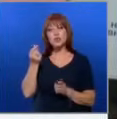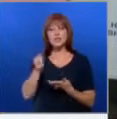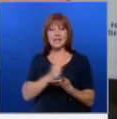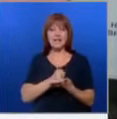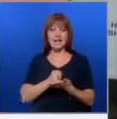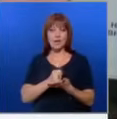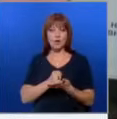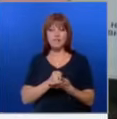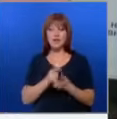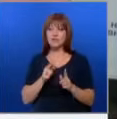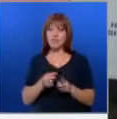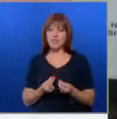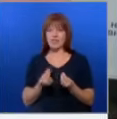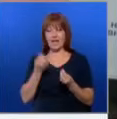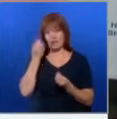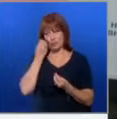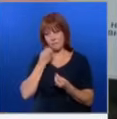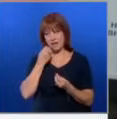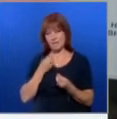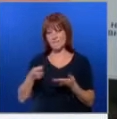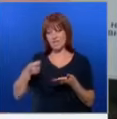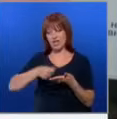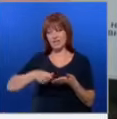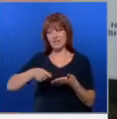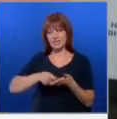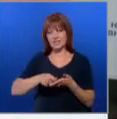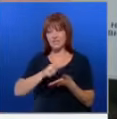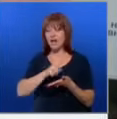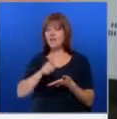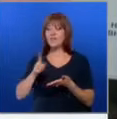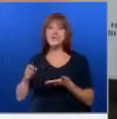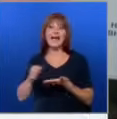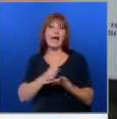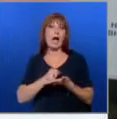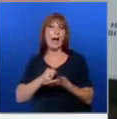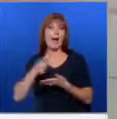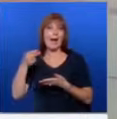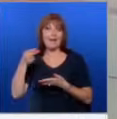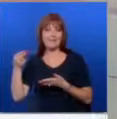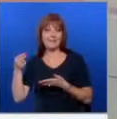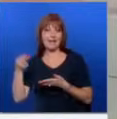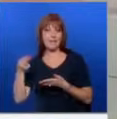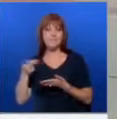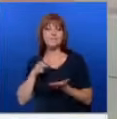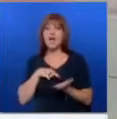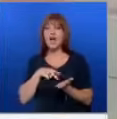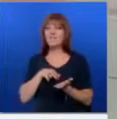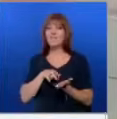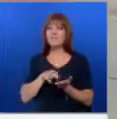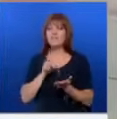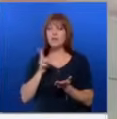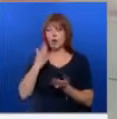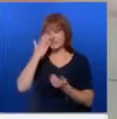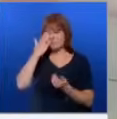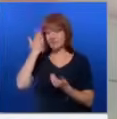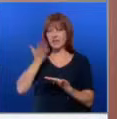вариант отчита най-добре инвестицията, която прави всяка аптека в закупуването на лекарствени продукти. Вървим към едно